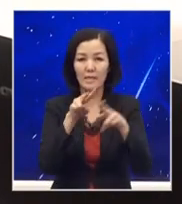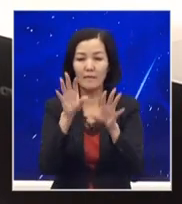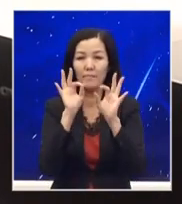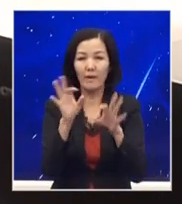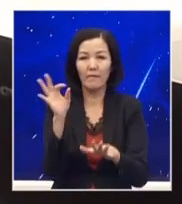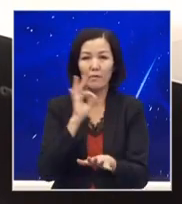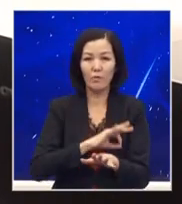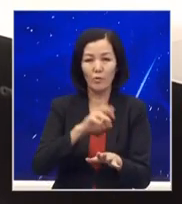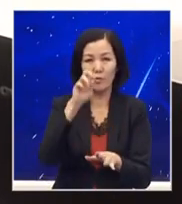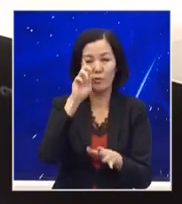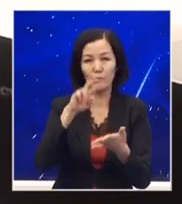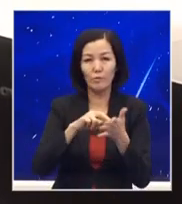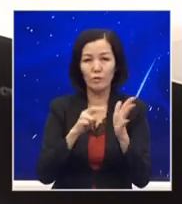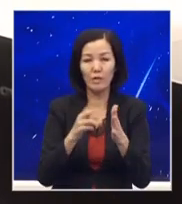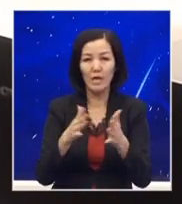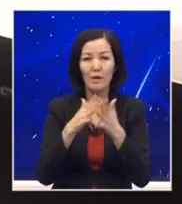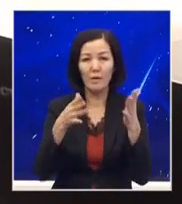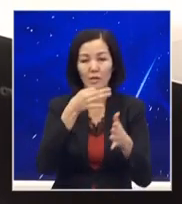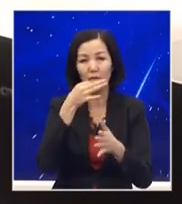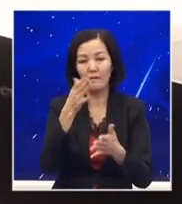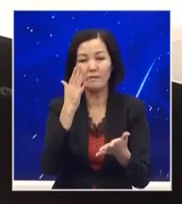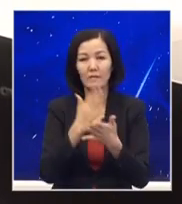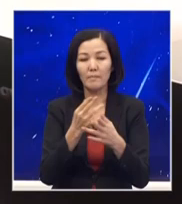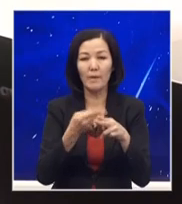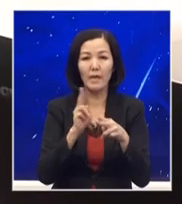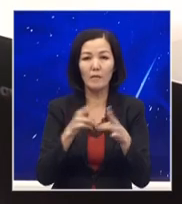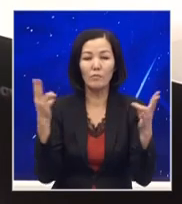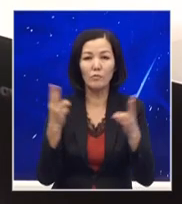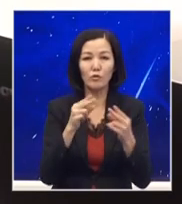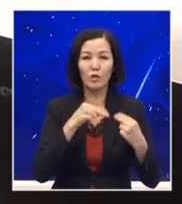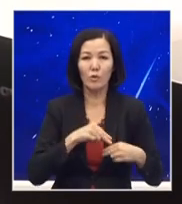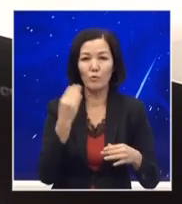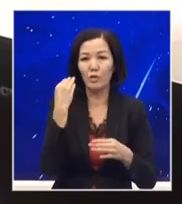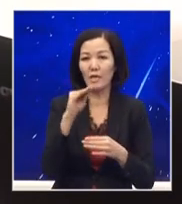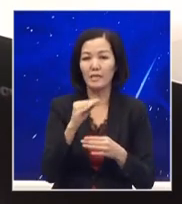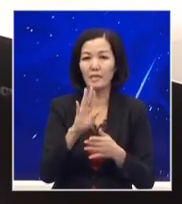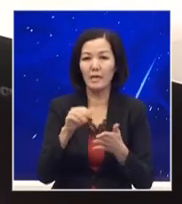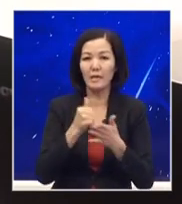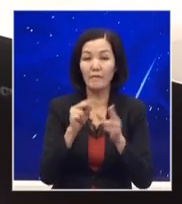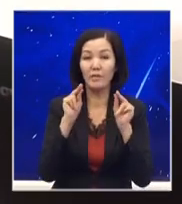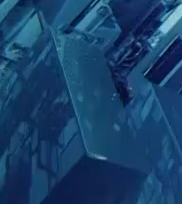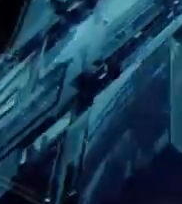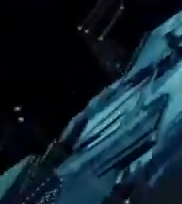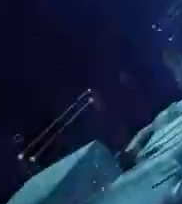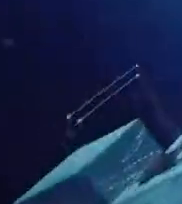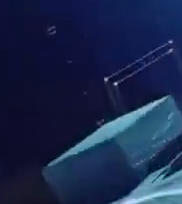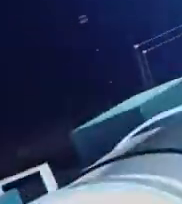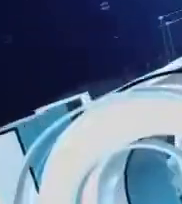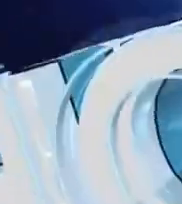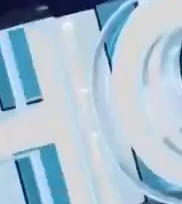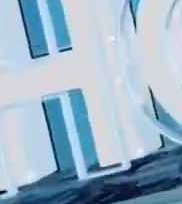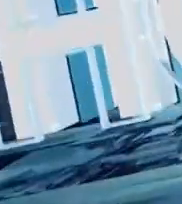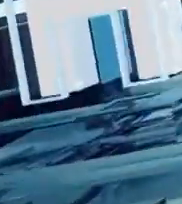исполнением госбюджета. На нас лежит большая ответственность, поэтому нужно работать качественно, а главное – честно.